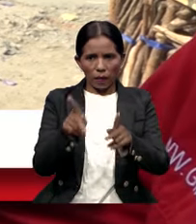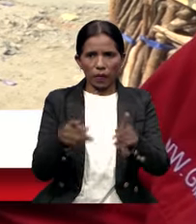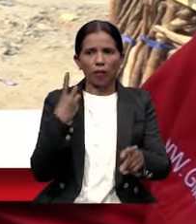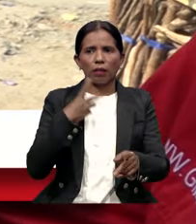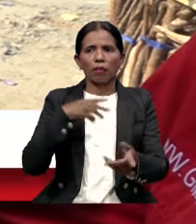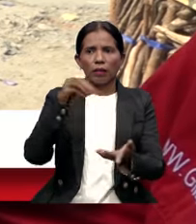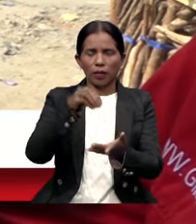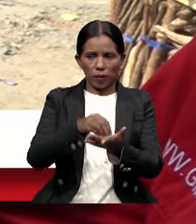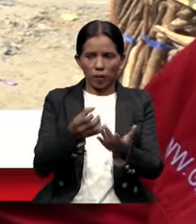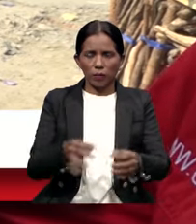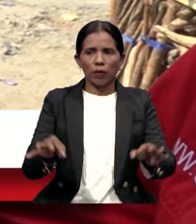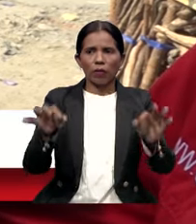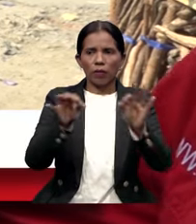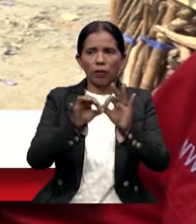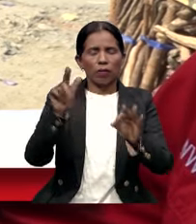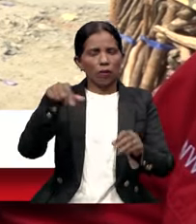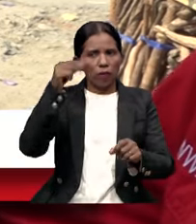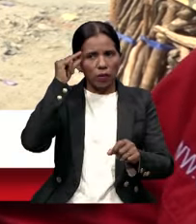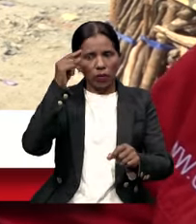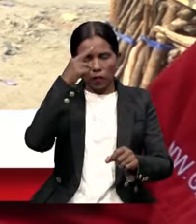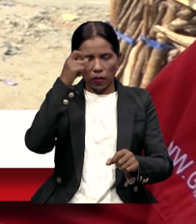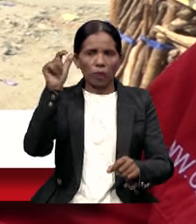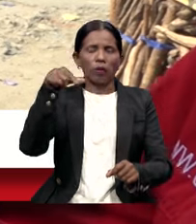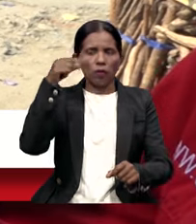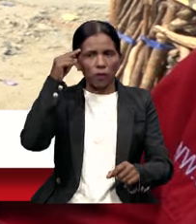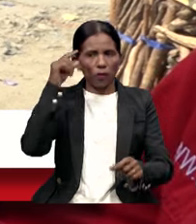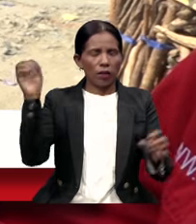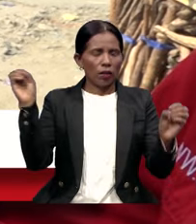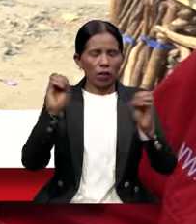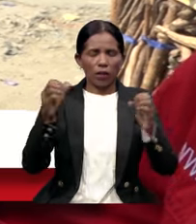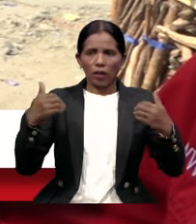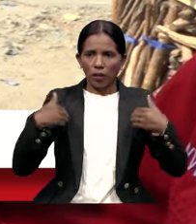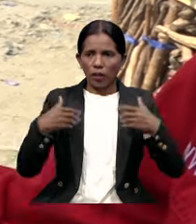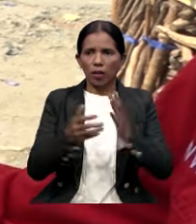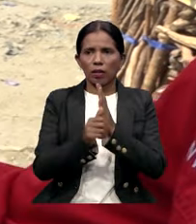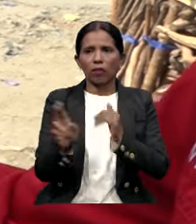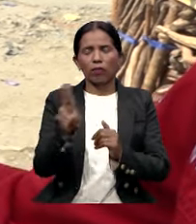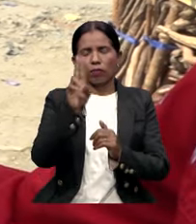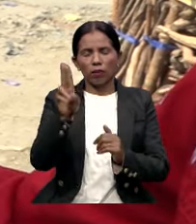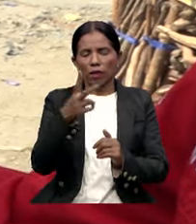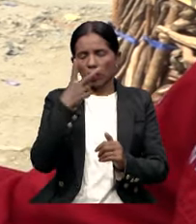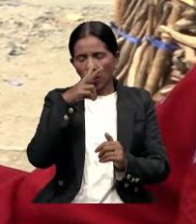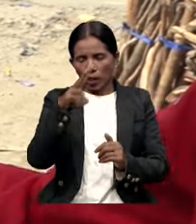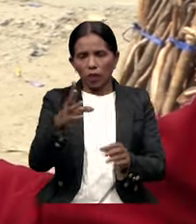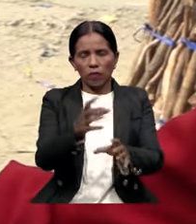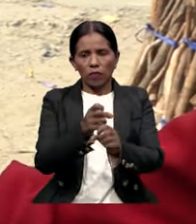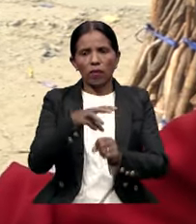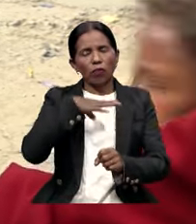ta prioridade ba governo. Tamba governo malai a capacidade para tu gerar li serne ba ia fati